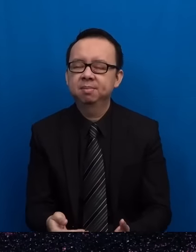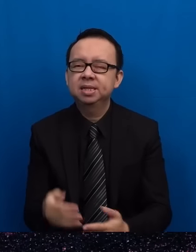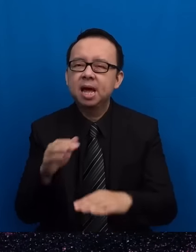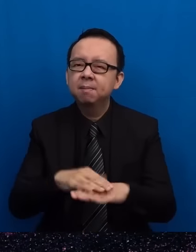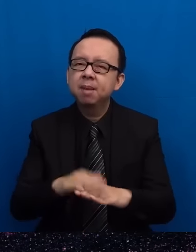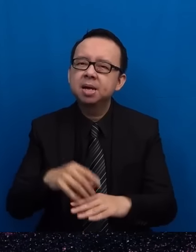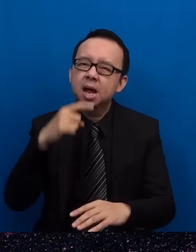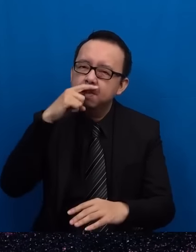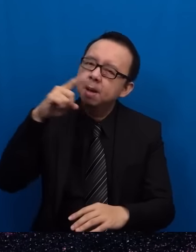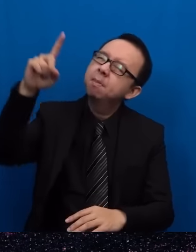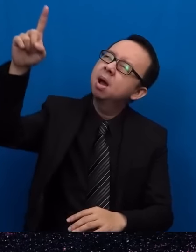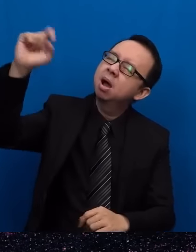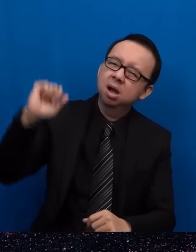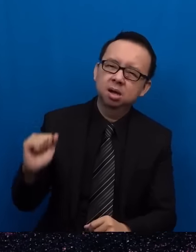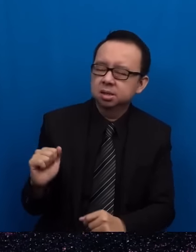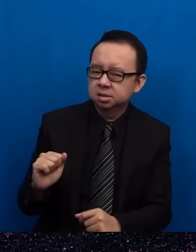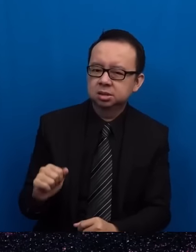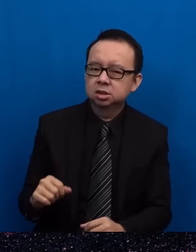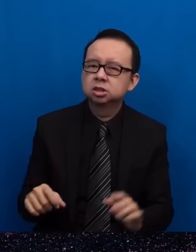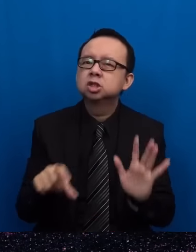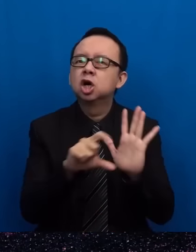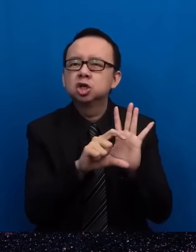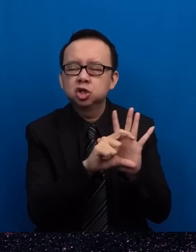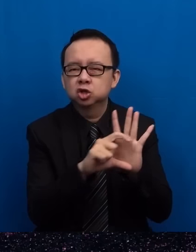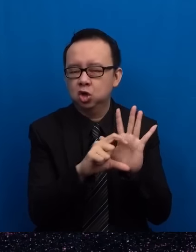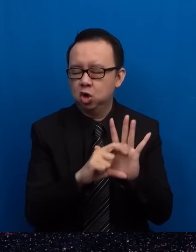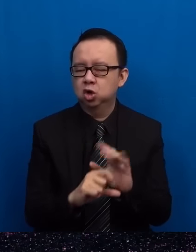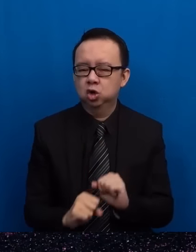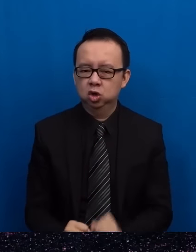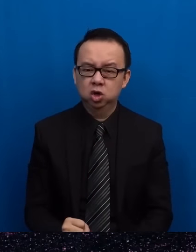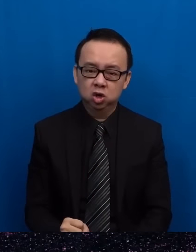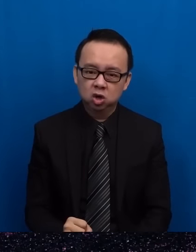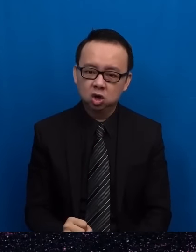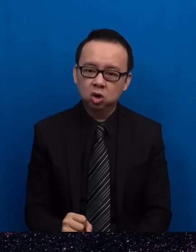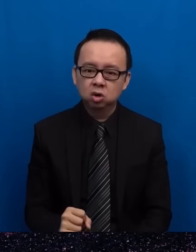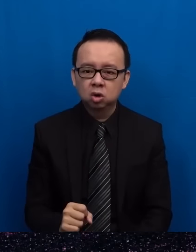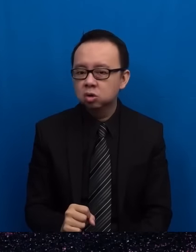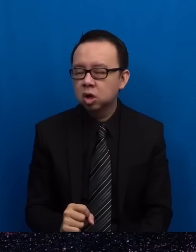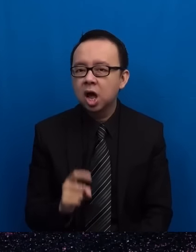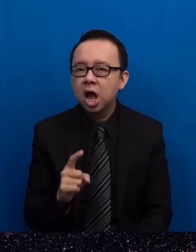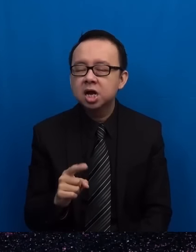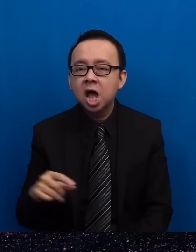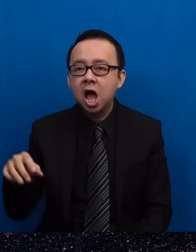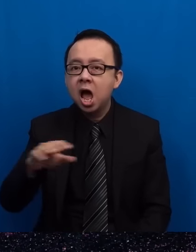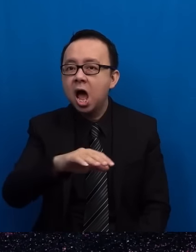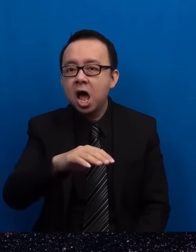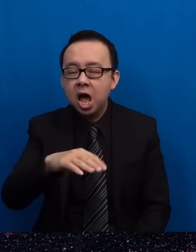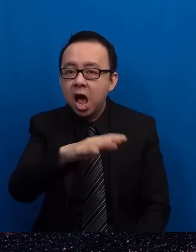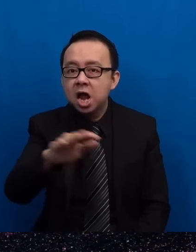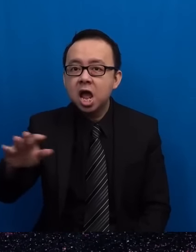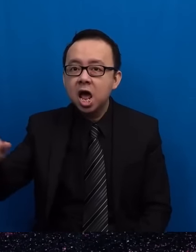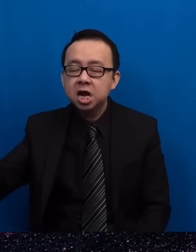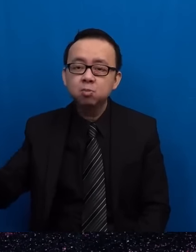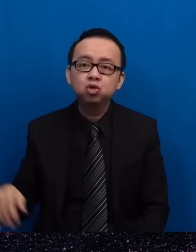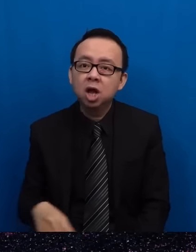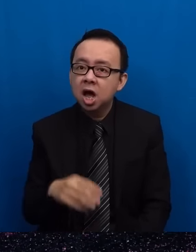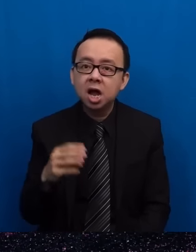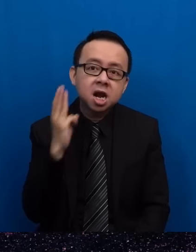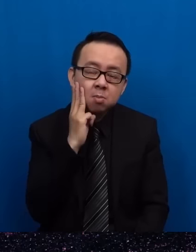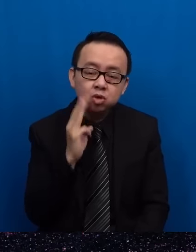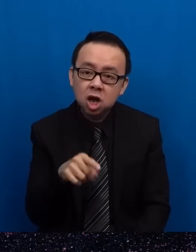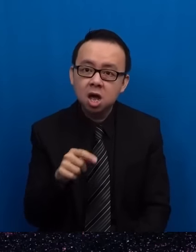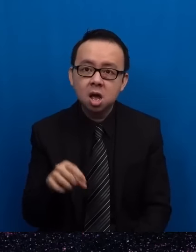Saya kasih contoh. Saya pernah lihat film, saya lupa apa, itu semua anak-anak muda mencoba untuk memanjat suatu pagar